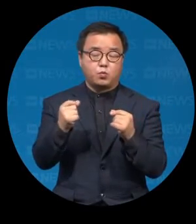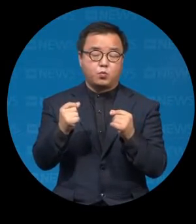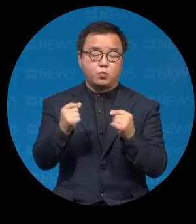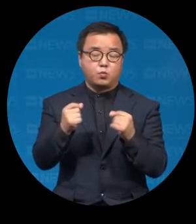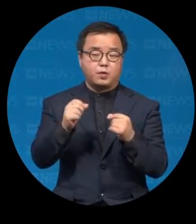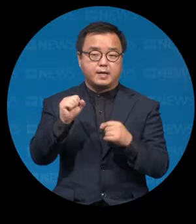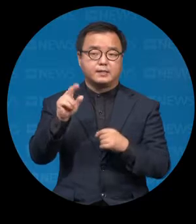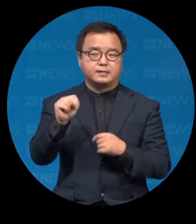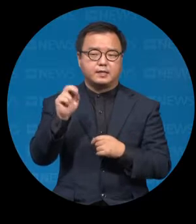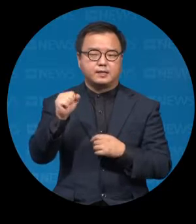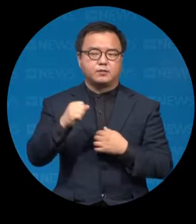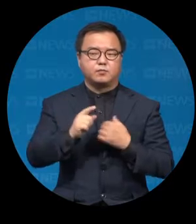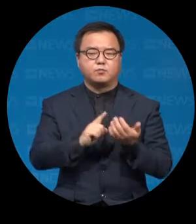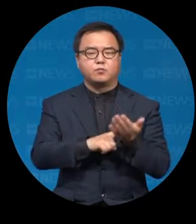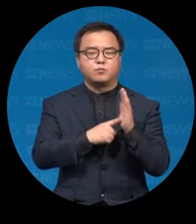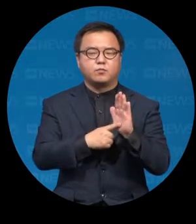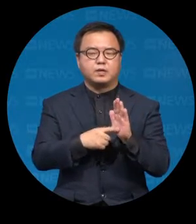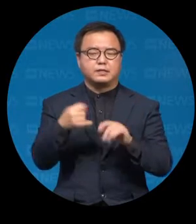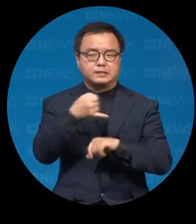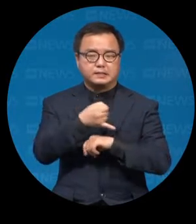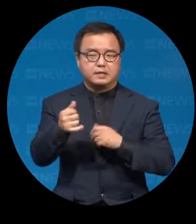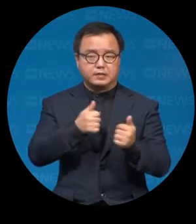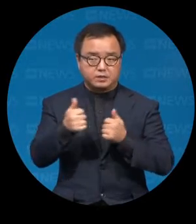공개하며 디자인 경쟁도 벌입니다.